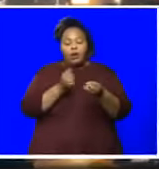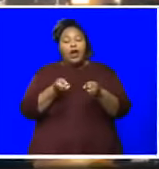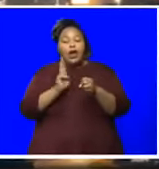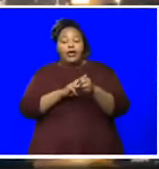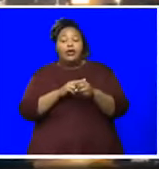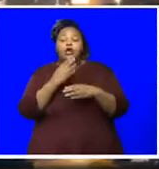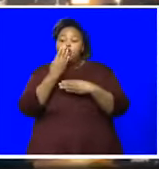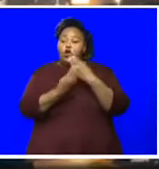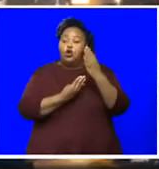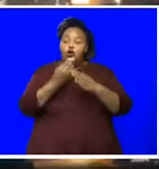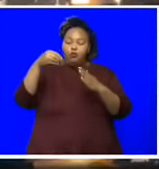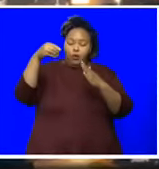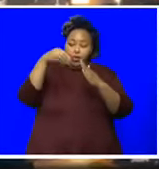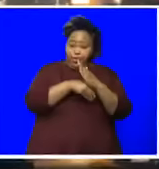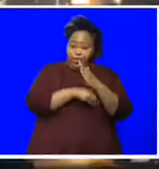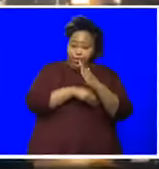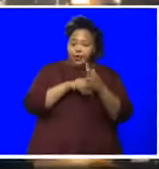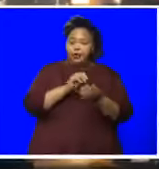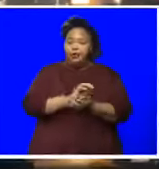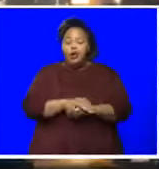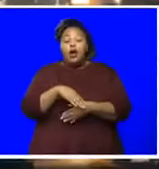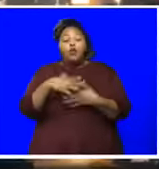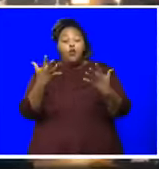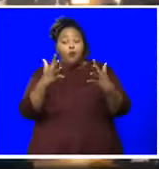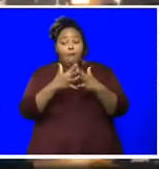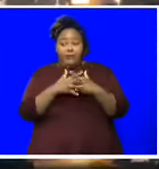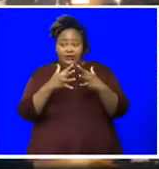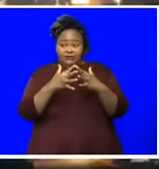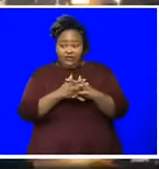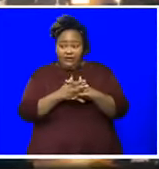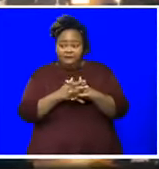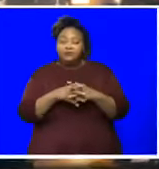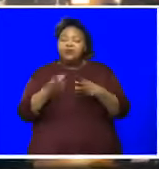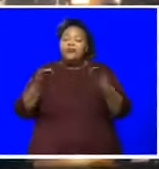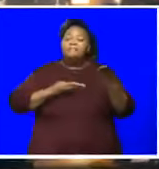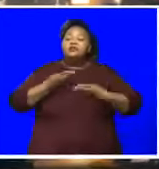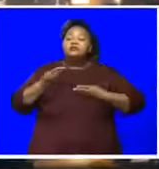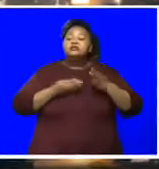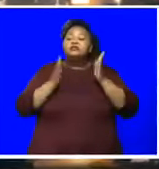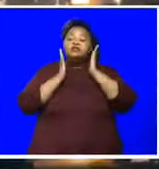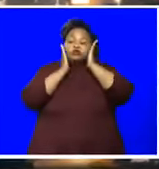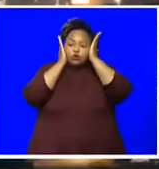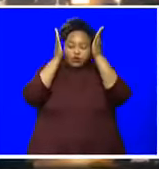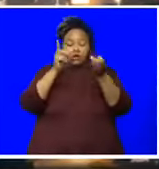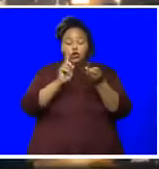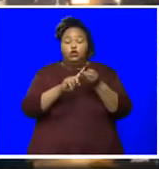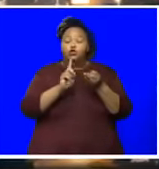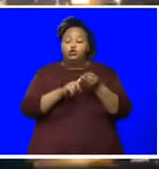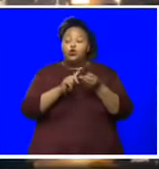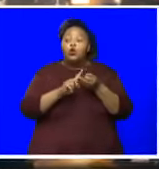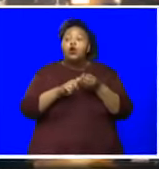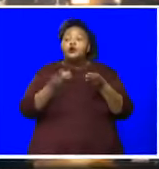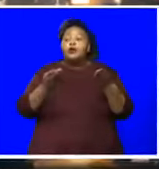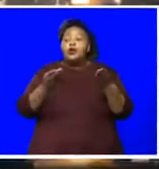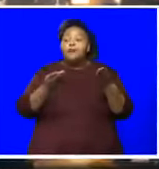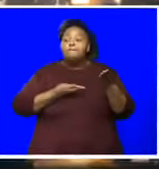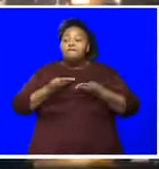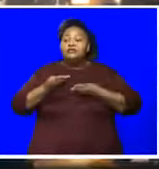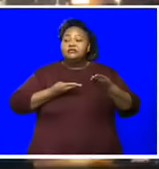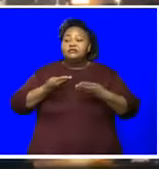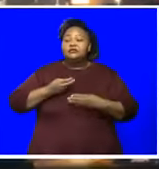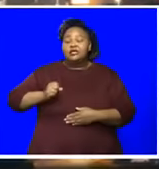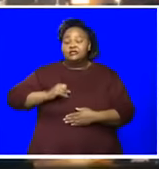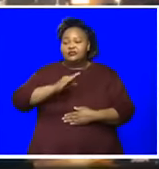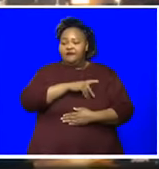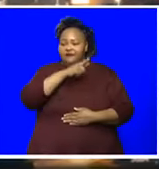welive. Lokungilokunye lokutholakele emhlanganweni, inhlangano yebusiness eSwatini lebe nawo nenhlangano yetisebenti iTrade